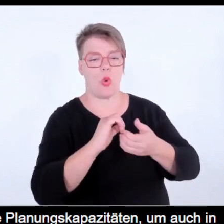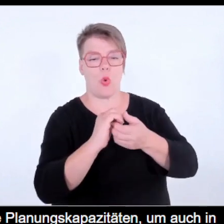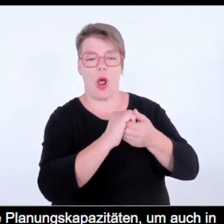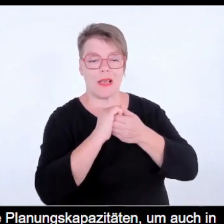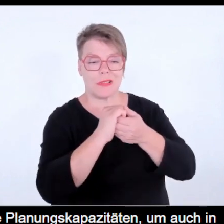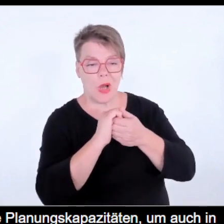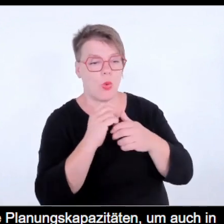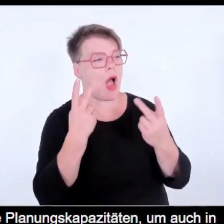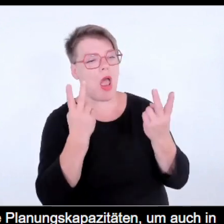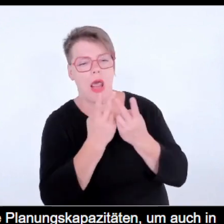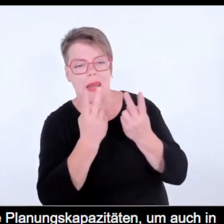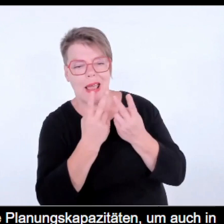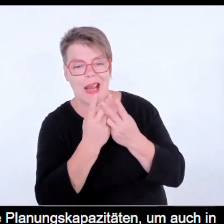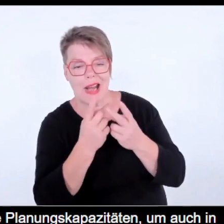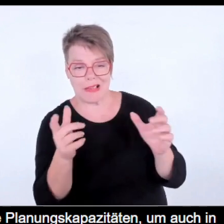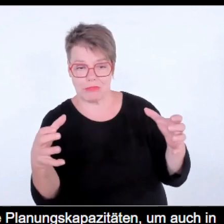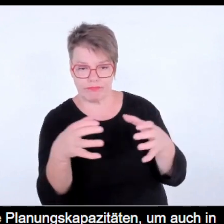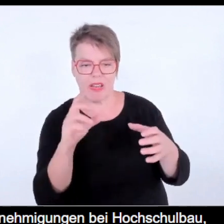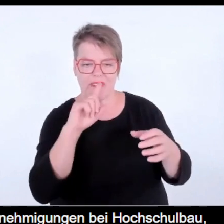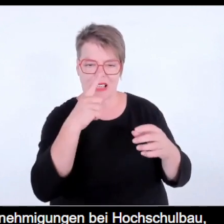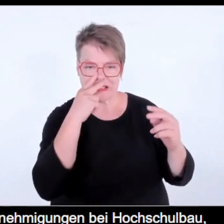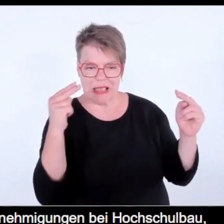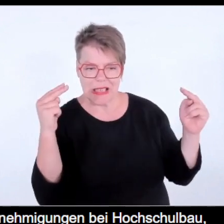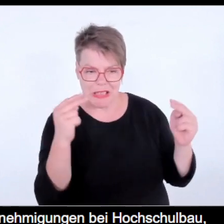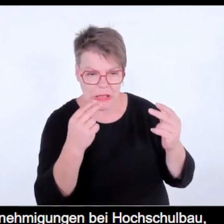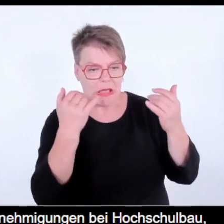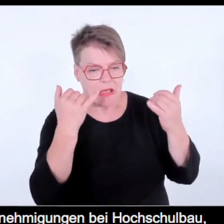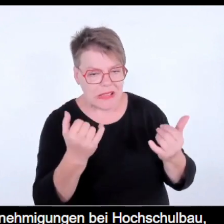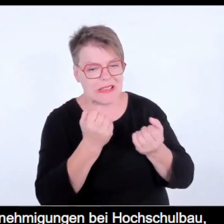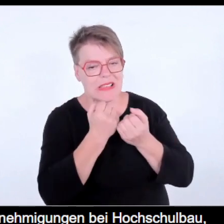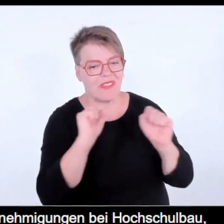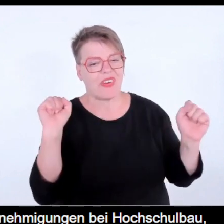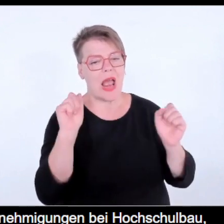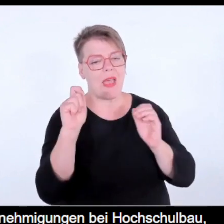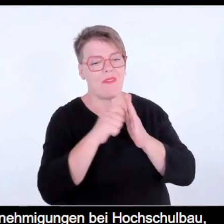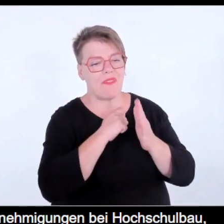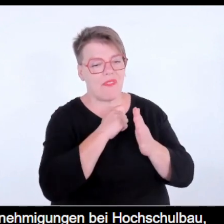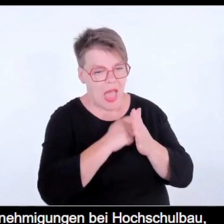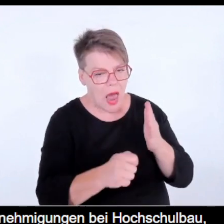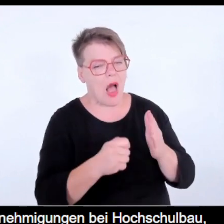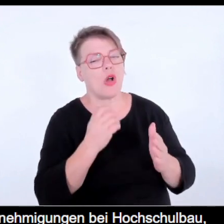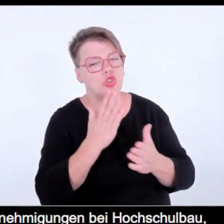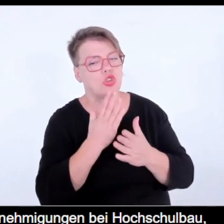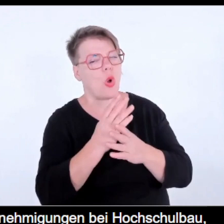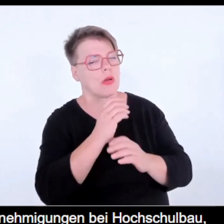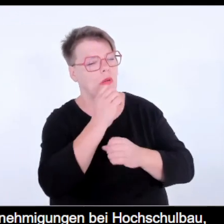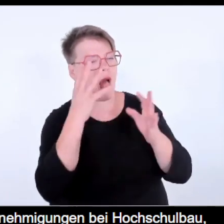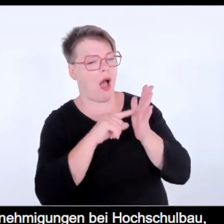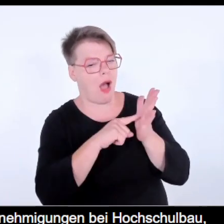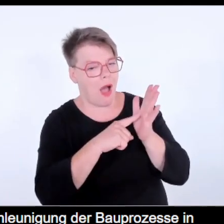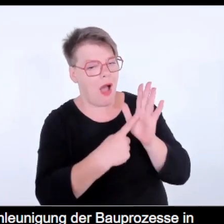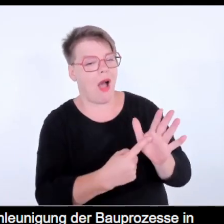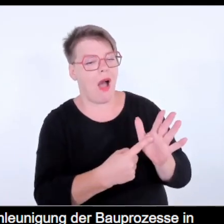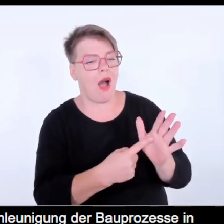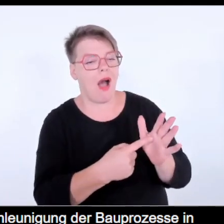Nun haben ja die Freien Wähler schon durchaus durchblicken lassen, welches Ministerium sie sich noch dazu wünschen würden. Was sagen Sie denn